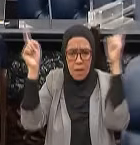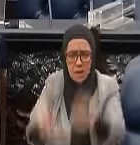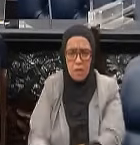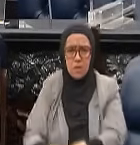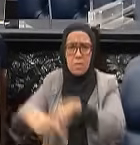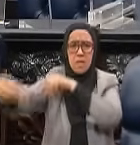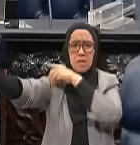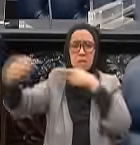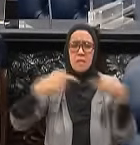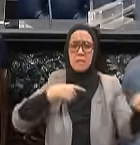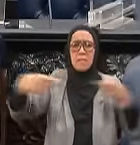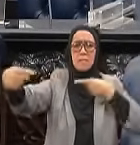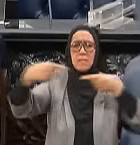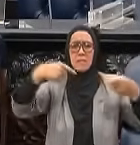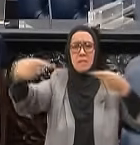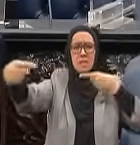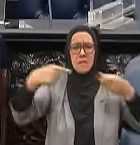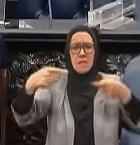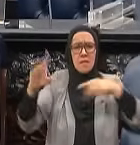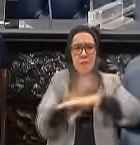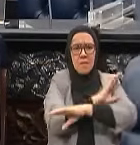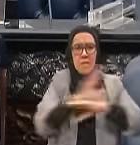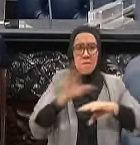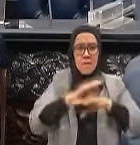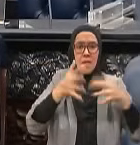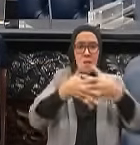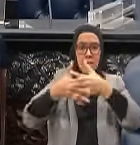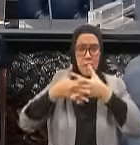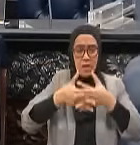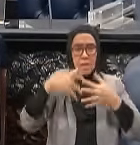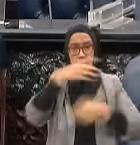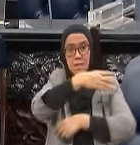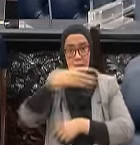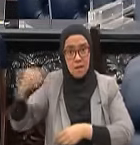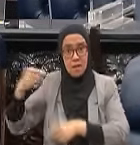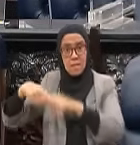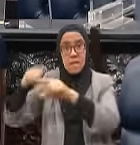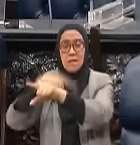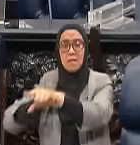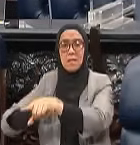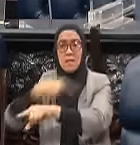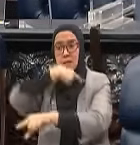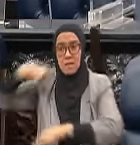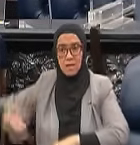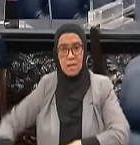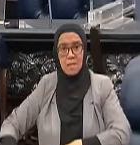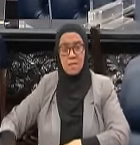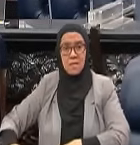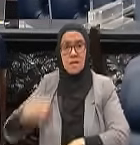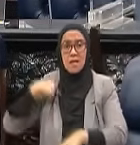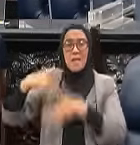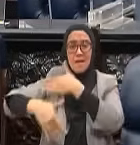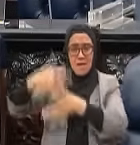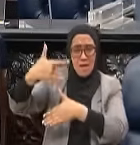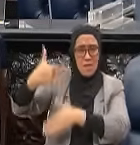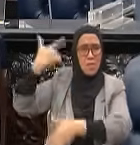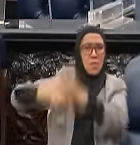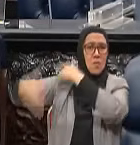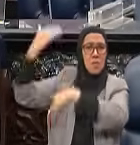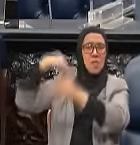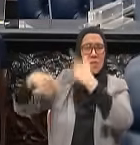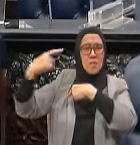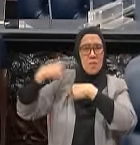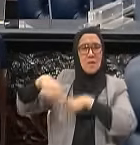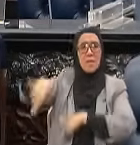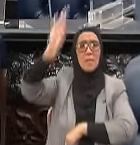memulihkan 1 Lamongan otonity mengunakan APK dari Assad eh ilhamkan Pada masa itu dan mereka